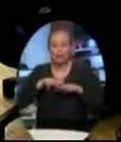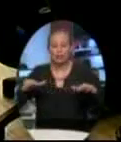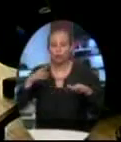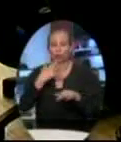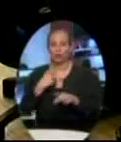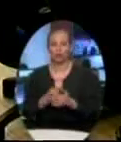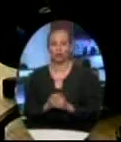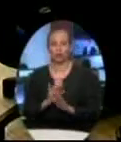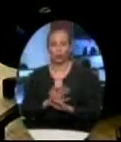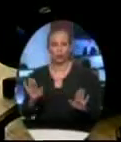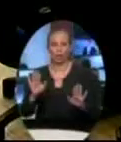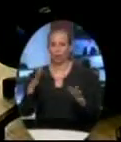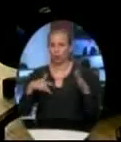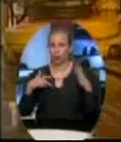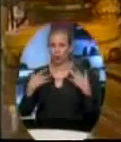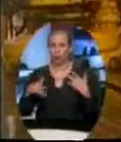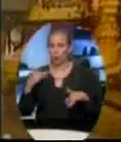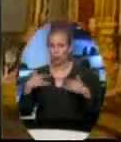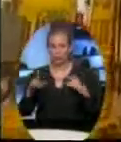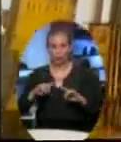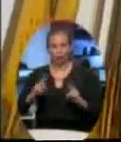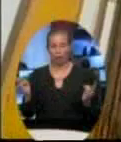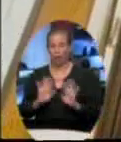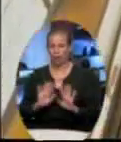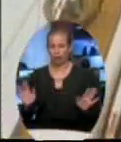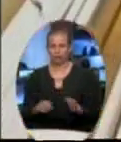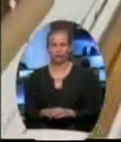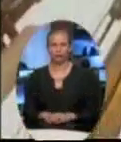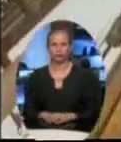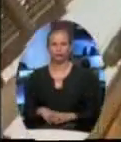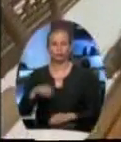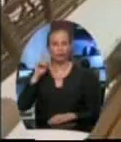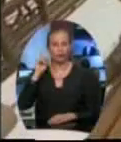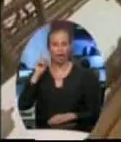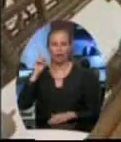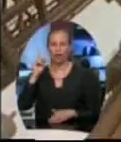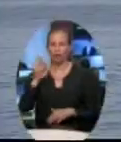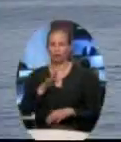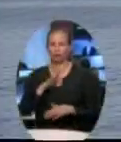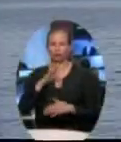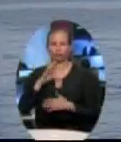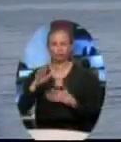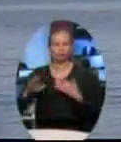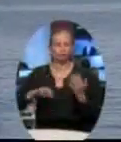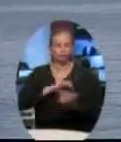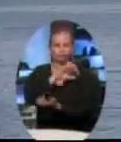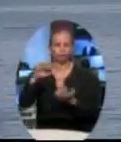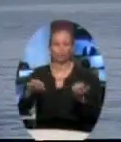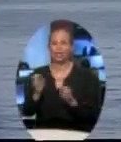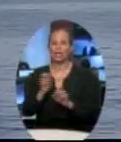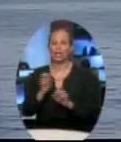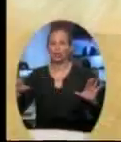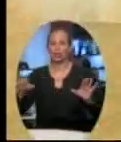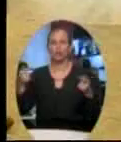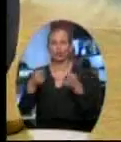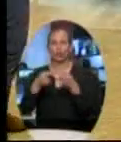שום תירוץ אחר לא ייפה את זה. אבל מה שעורר את הבאז, את העניין סביב הדיון הזה, היו הפרסומים סביב יושב ראש